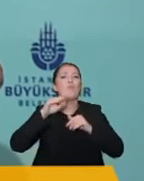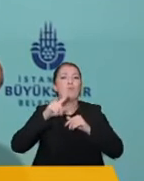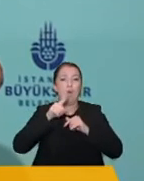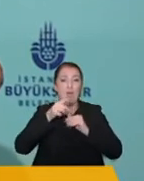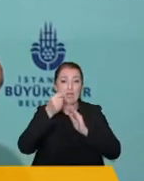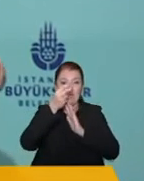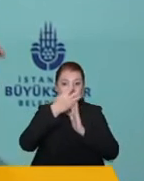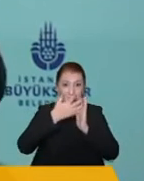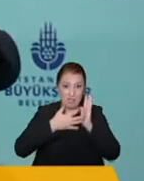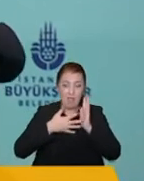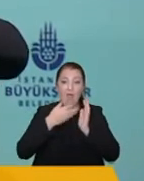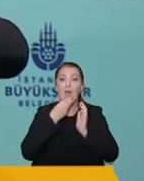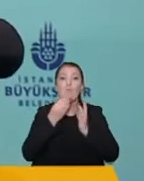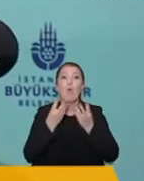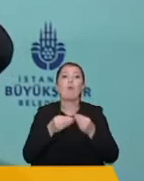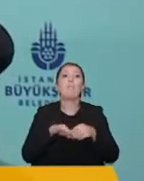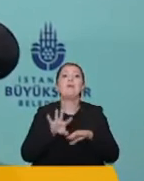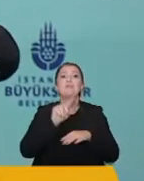olmaz mı?